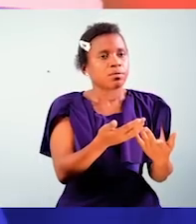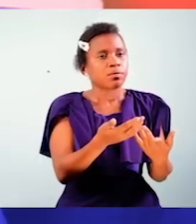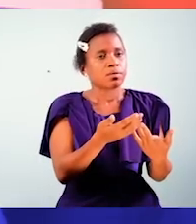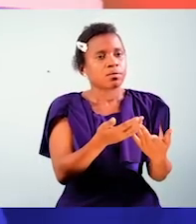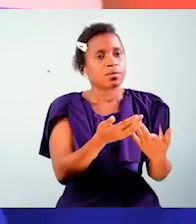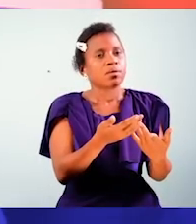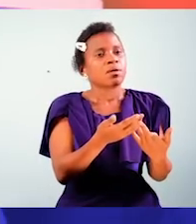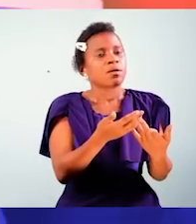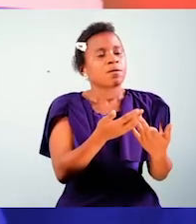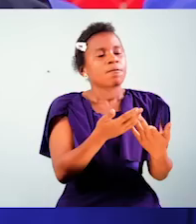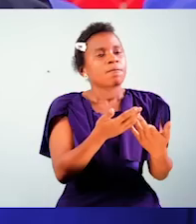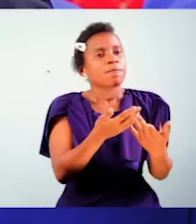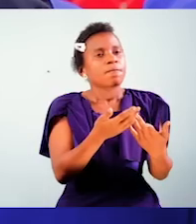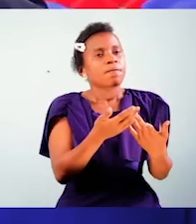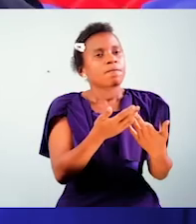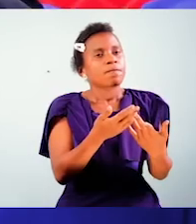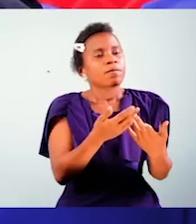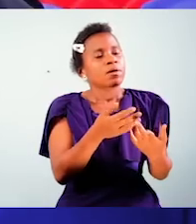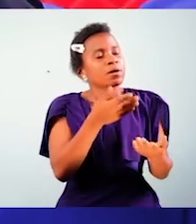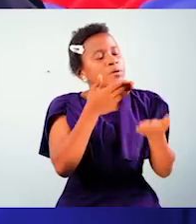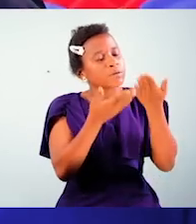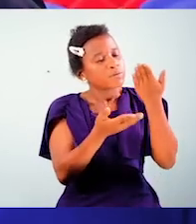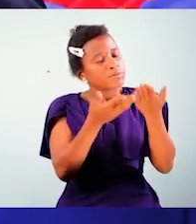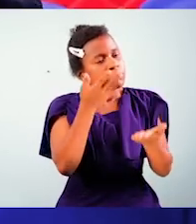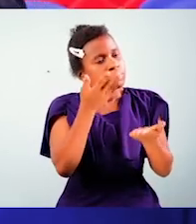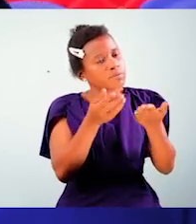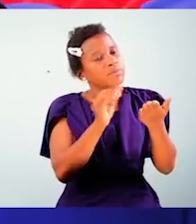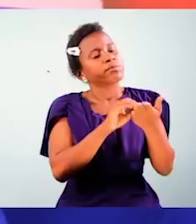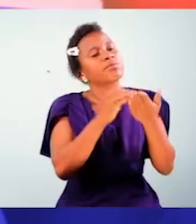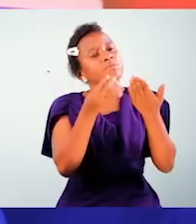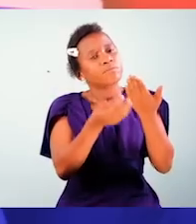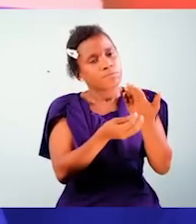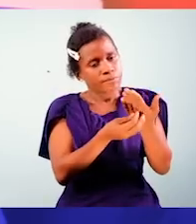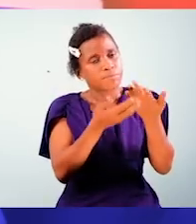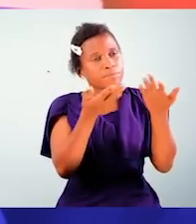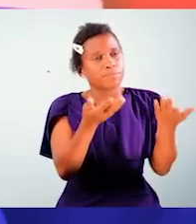inapimwaje? Haijulikani. Kwa hiyo kwanza kuwe na kitendo cha insist.